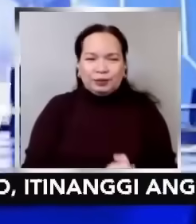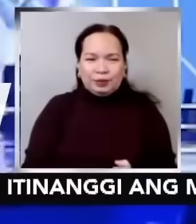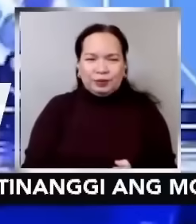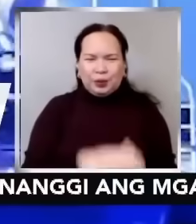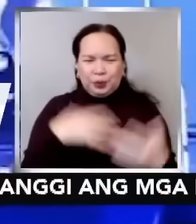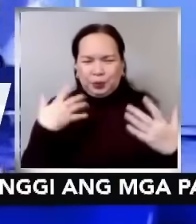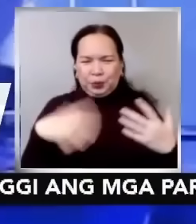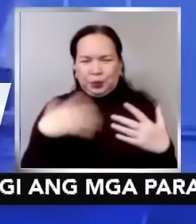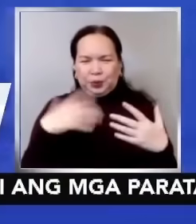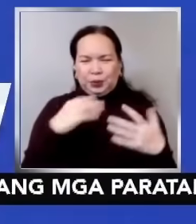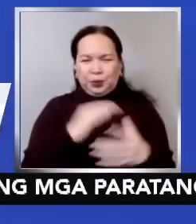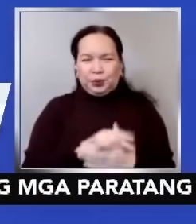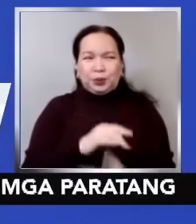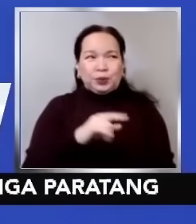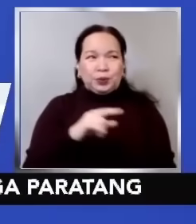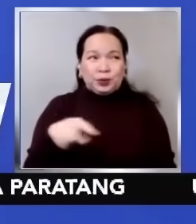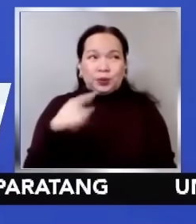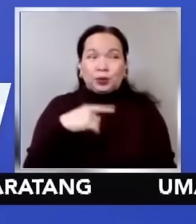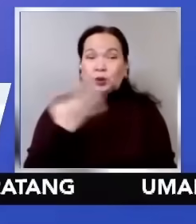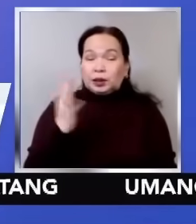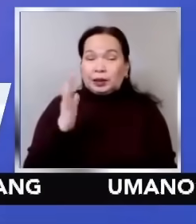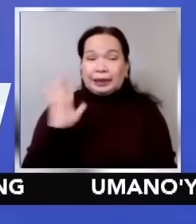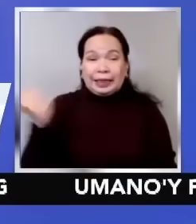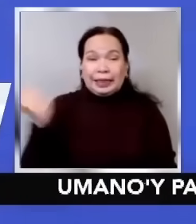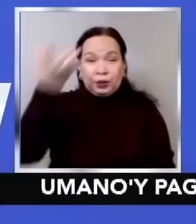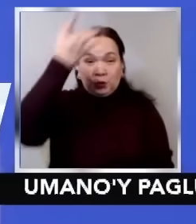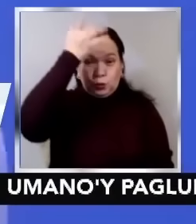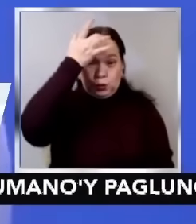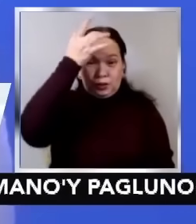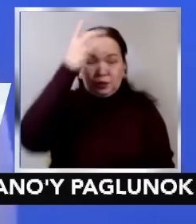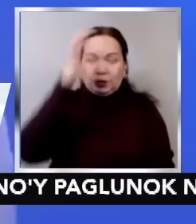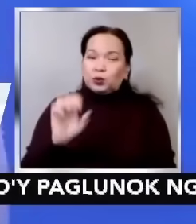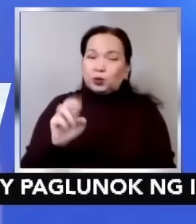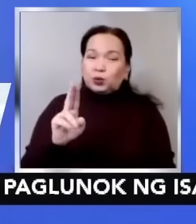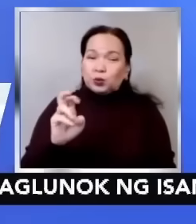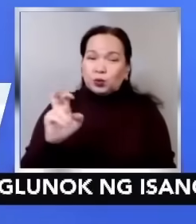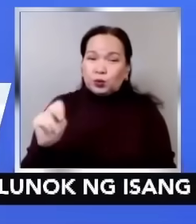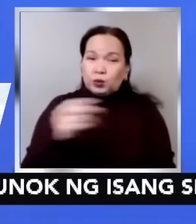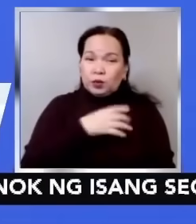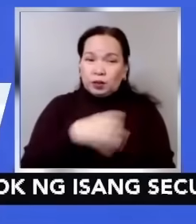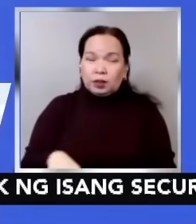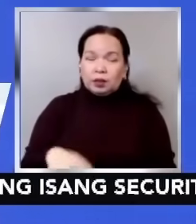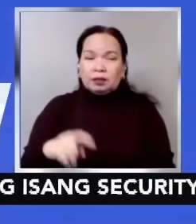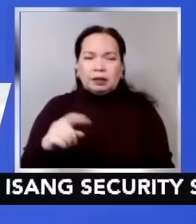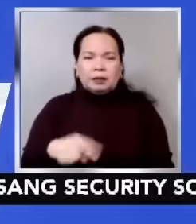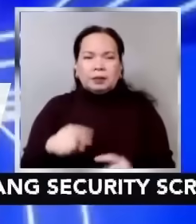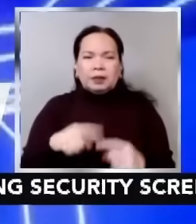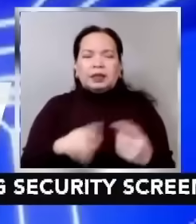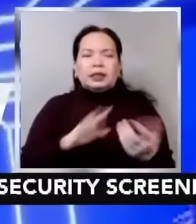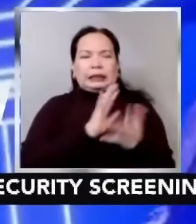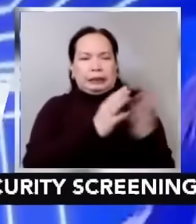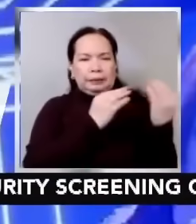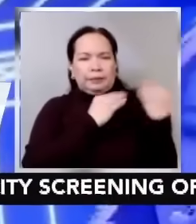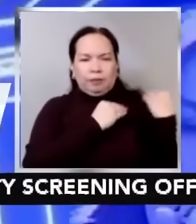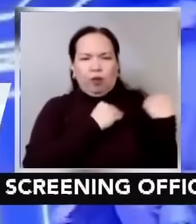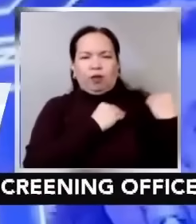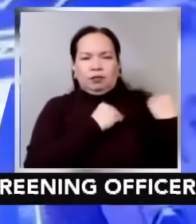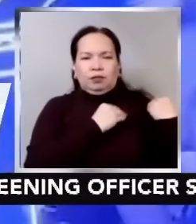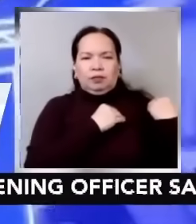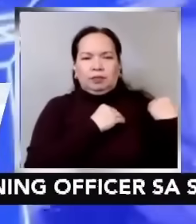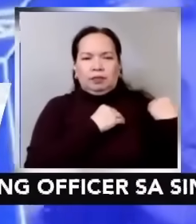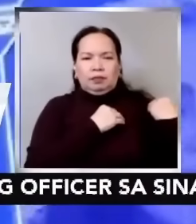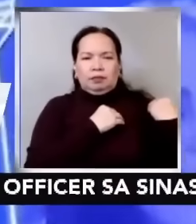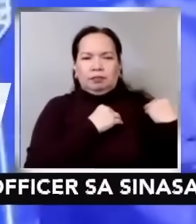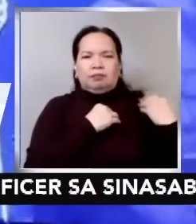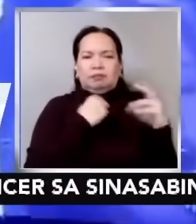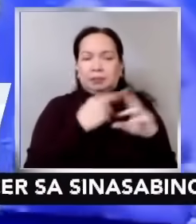Ang pagiging queen, di lang daw isang titulo, kundi isa rin itong responsibilidad. Nagsisilbi siyang